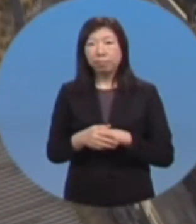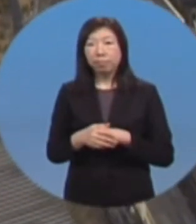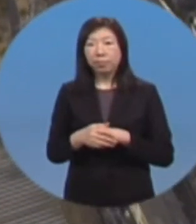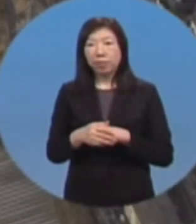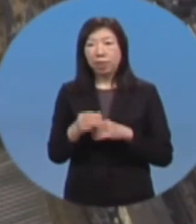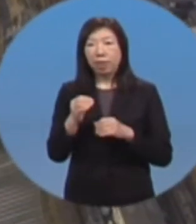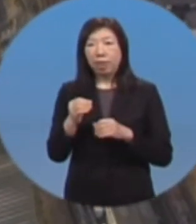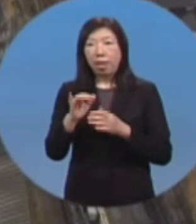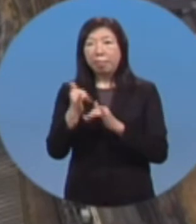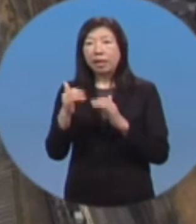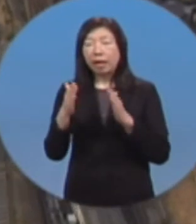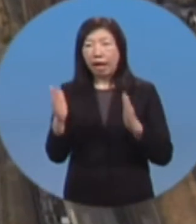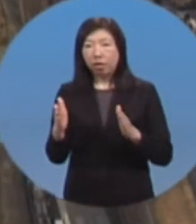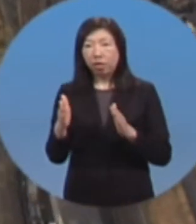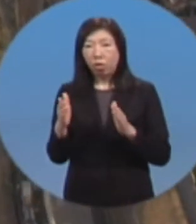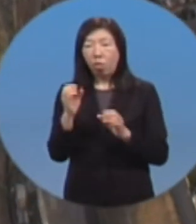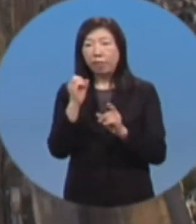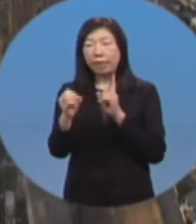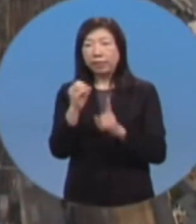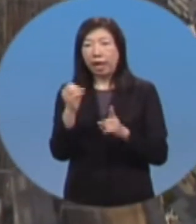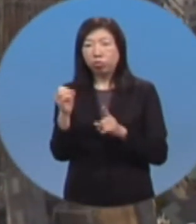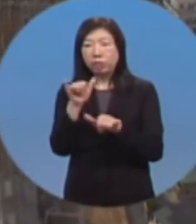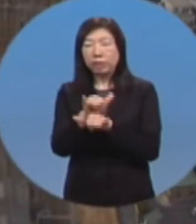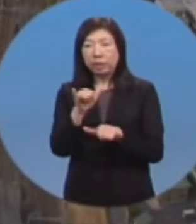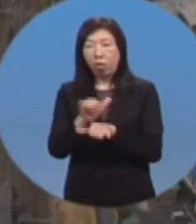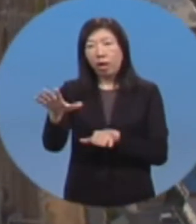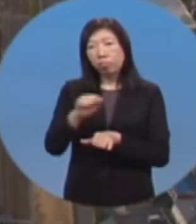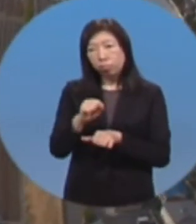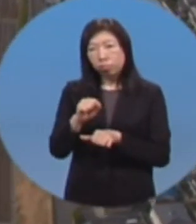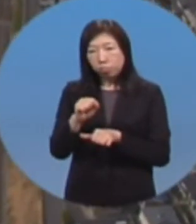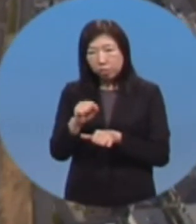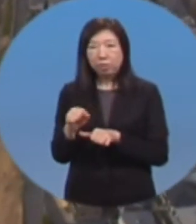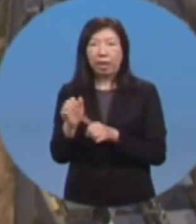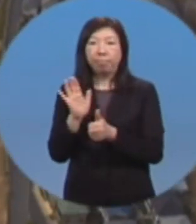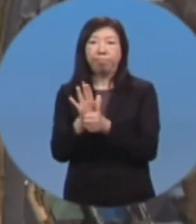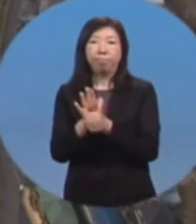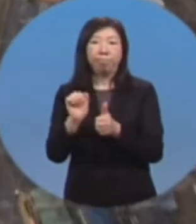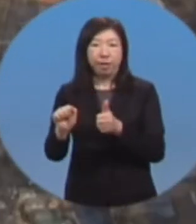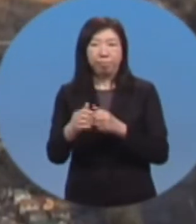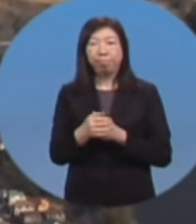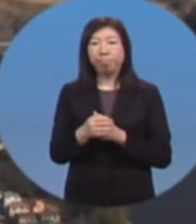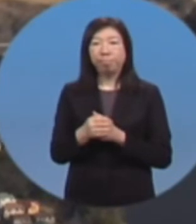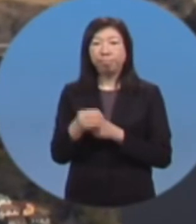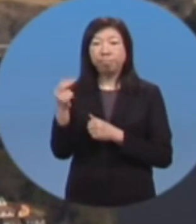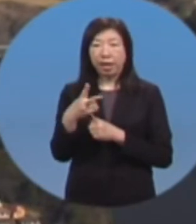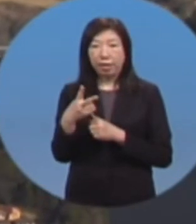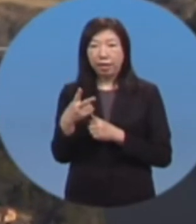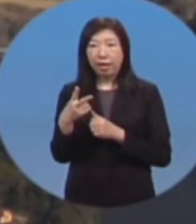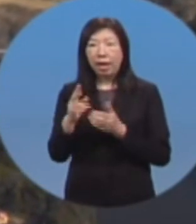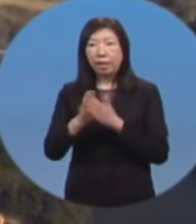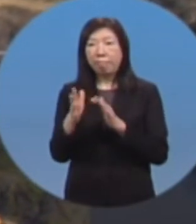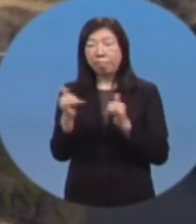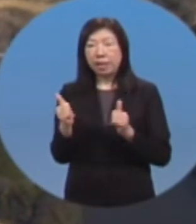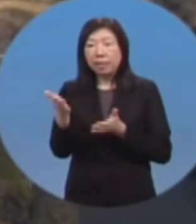民間のデジタル専門人材を活用し、市町村のデジタル化の取り組みを支援します。また、県民サービ